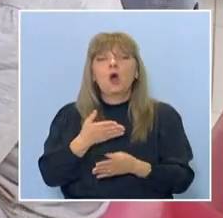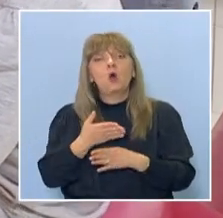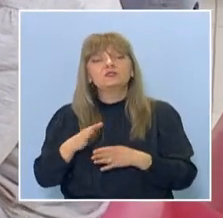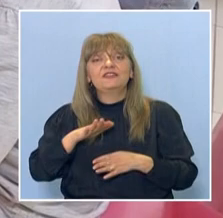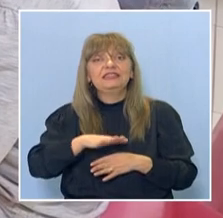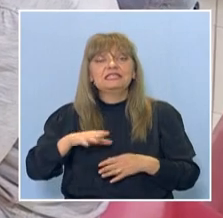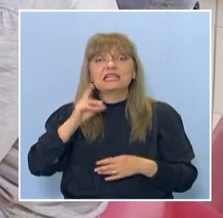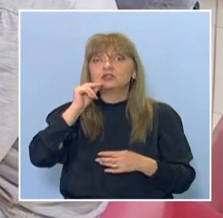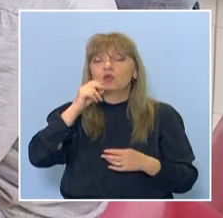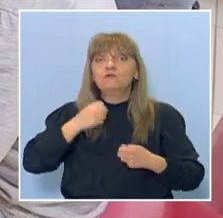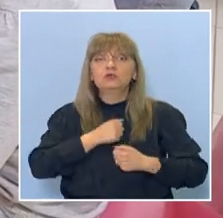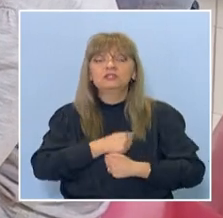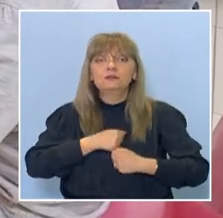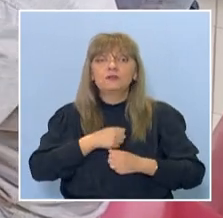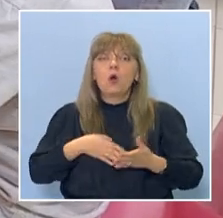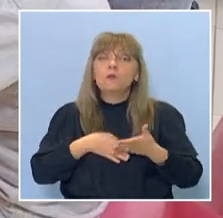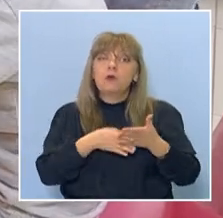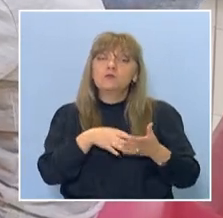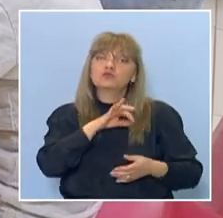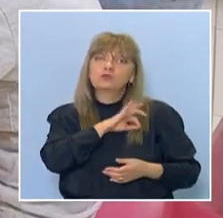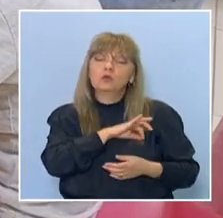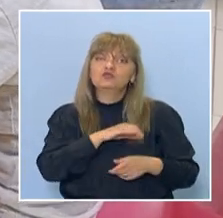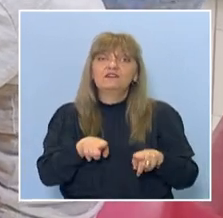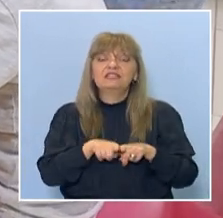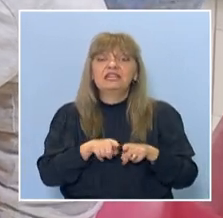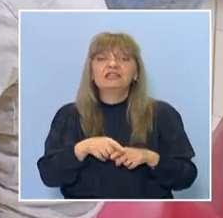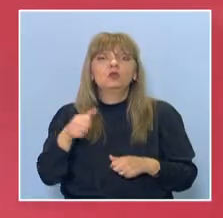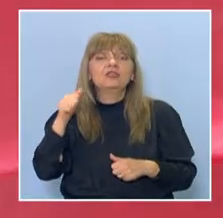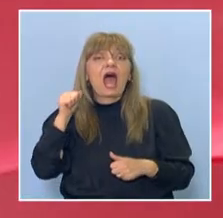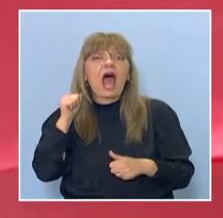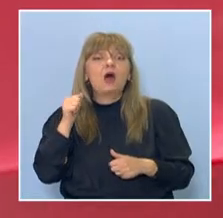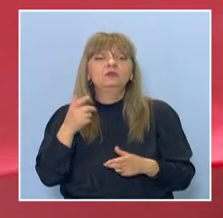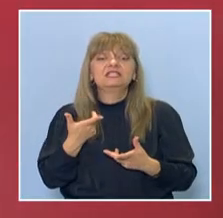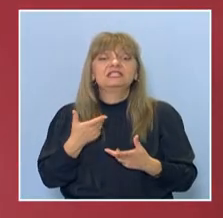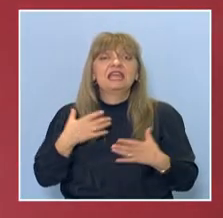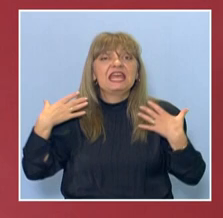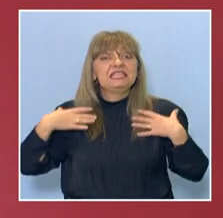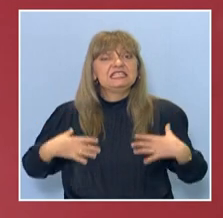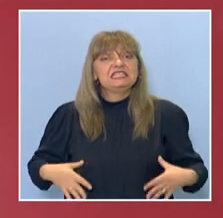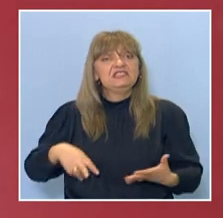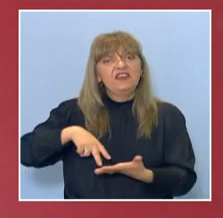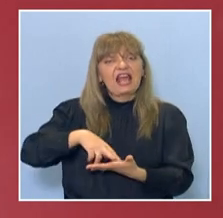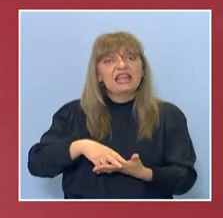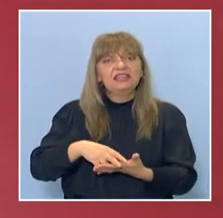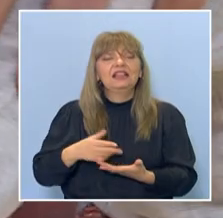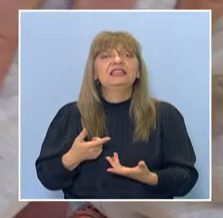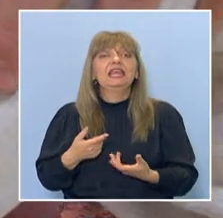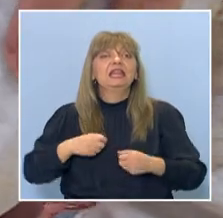затруднения, помощ и подкрепа получават и такива от аутистичния спектър с двигателни и сензорни